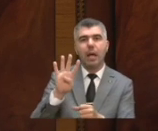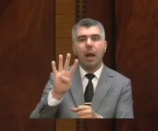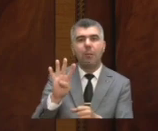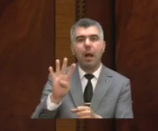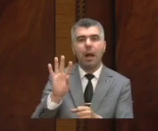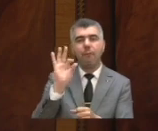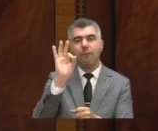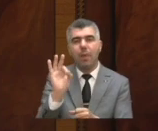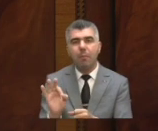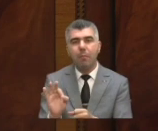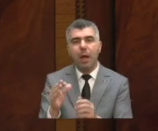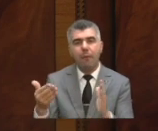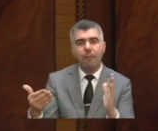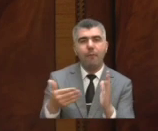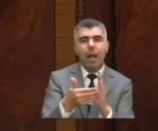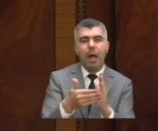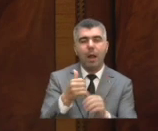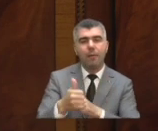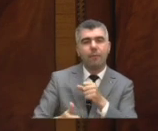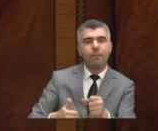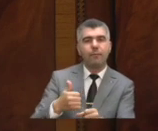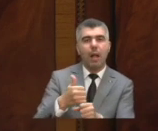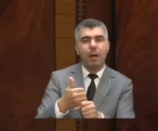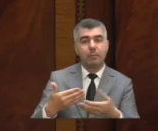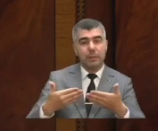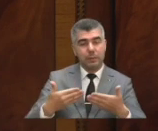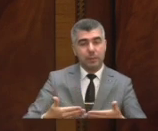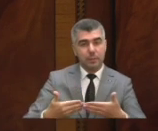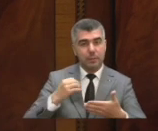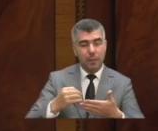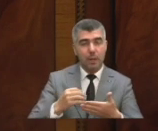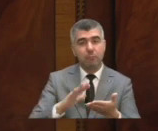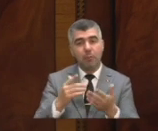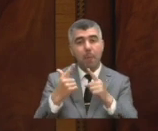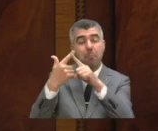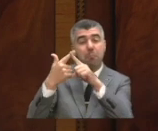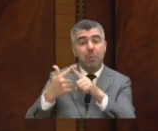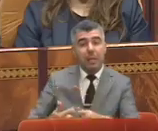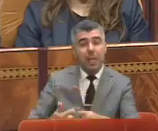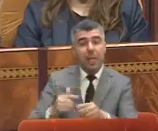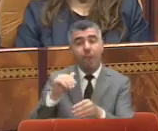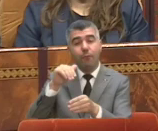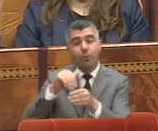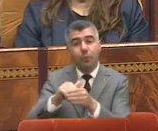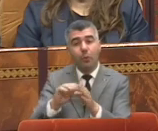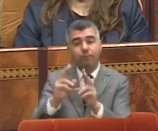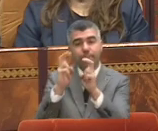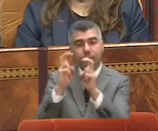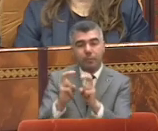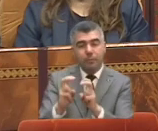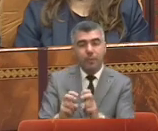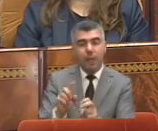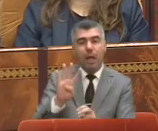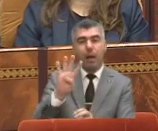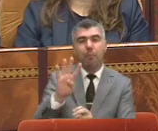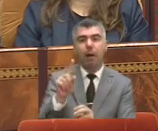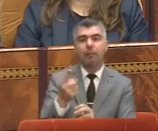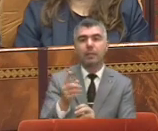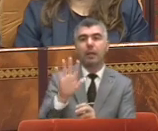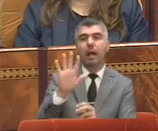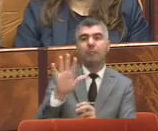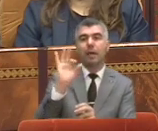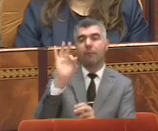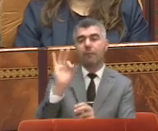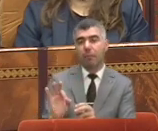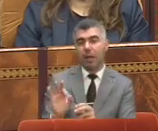تم سنه 2023 مع عجز في الميزانيه لا يتجاوز 4.5% برسم